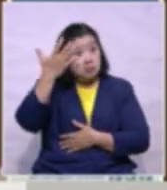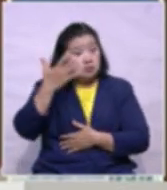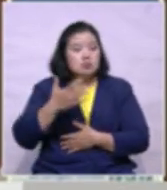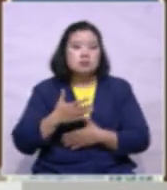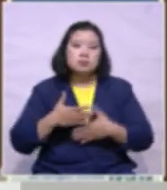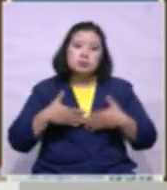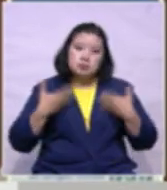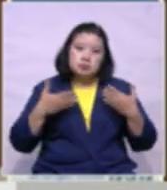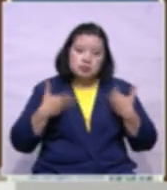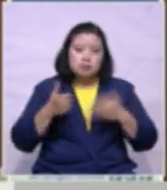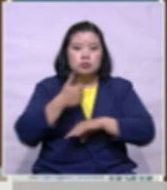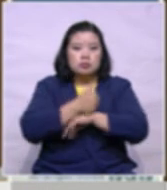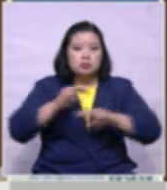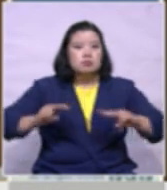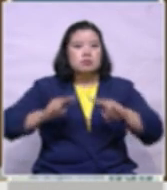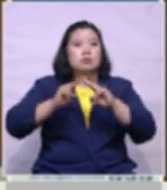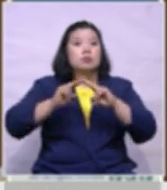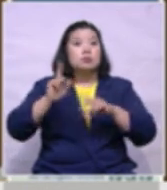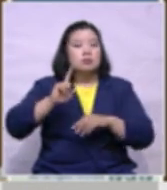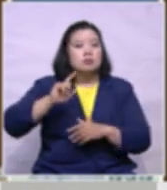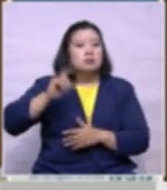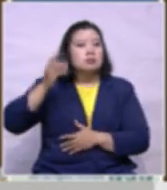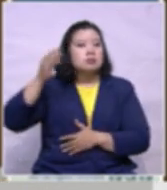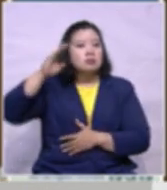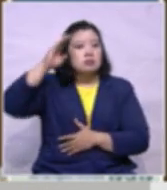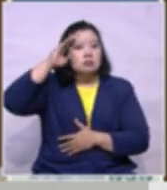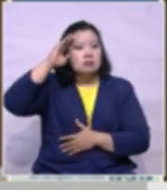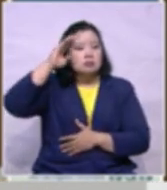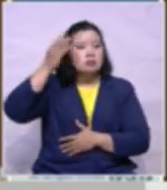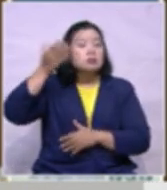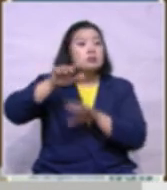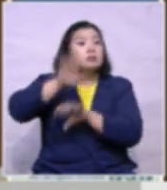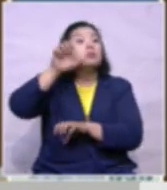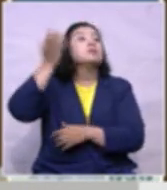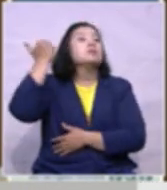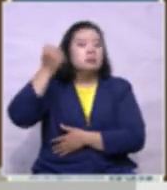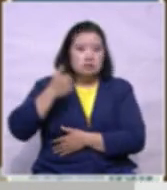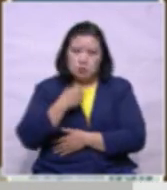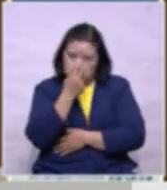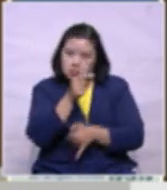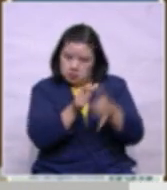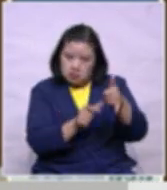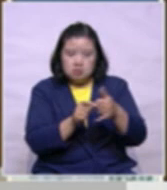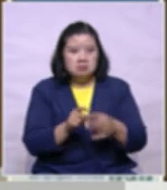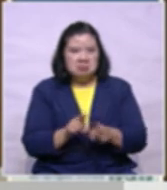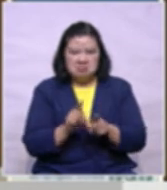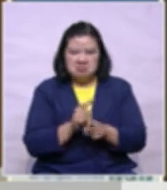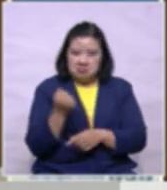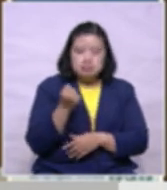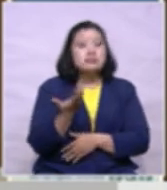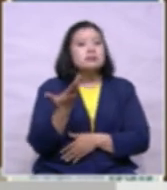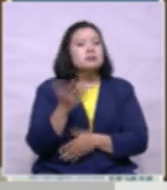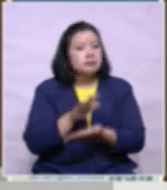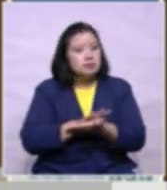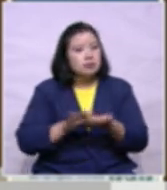ได้เป็นคนแบบทุกโต๊ะแต่ตอนนี้ดุดันมาก ใช่ใช่คือภาษาที่ใช้ในการพูดถึงรัฐบาลเนี่ยรวมทั้งย้อนกลับไ